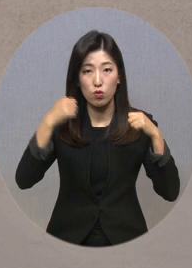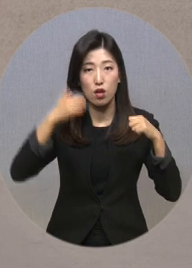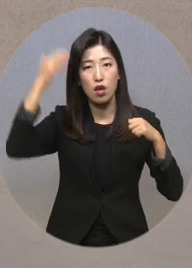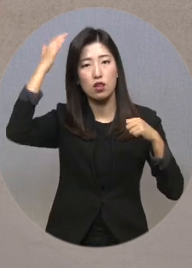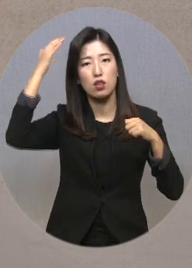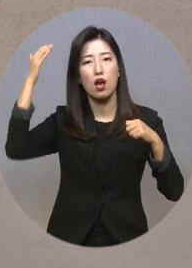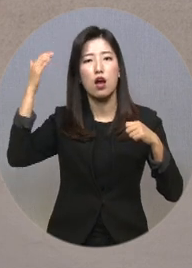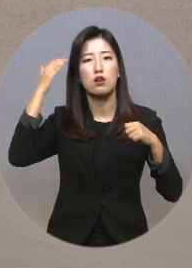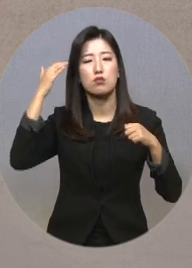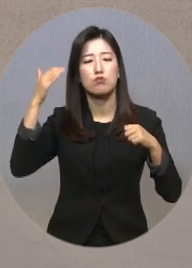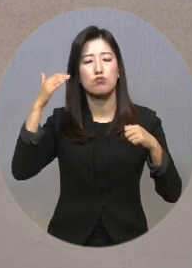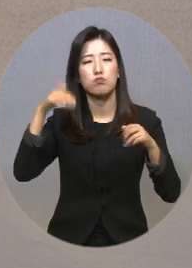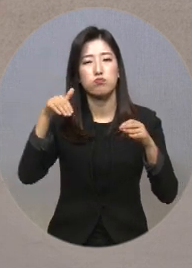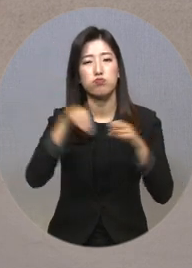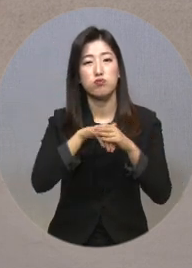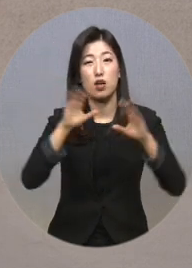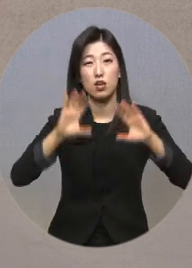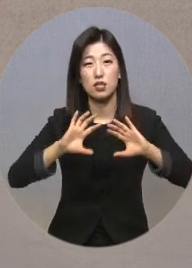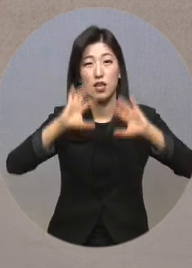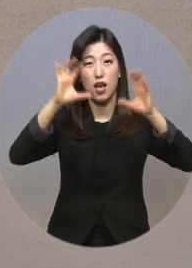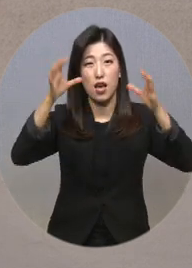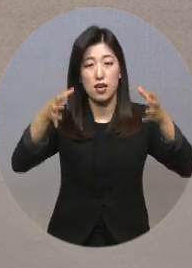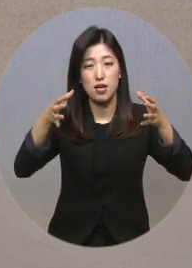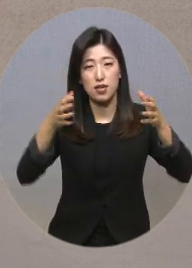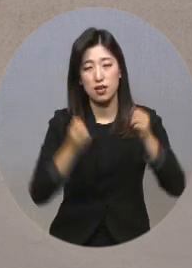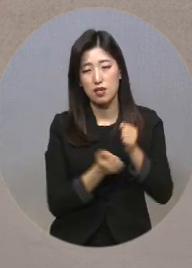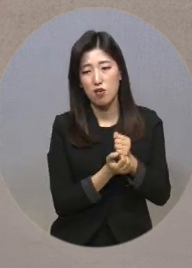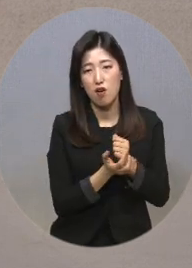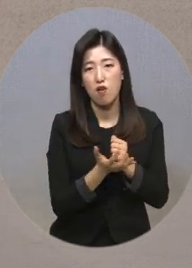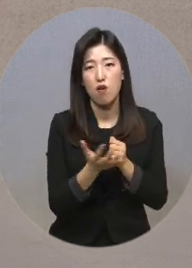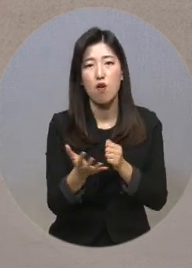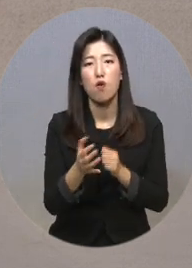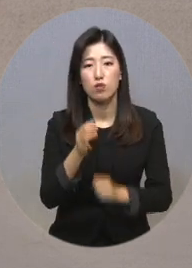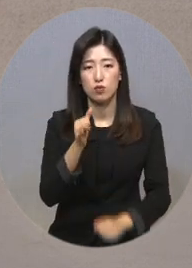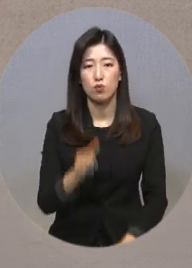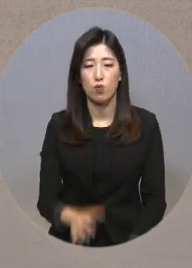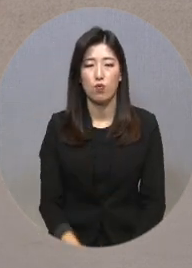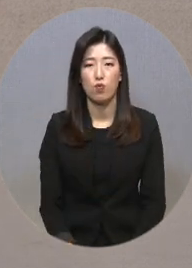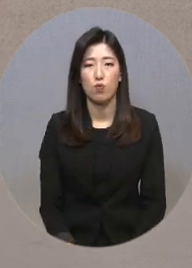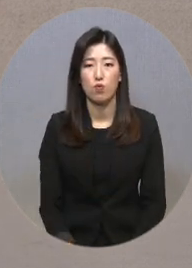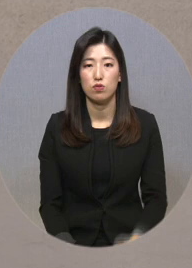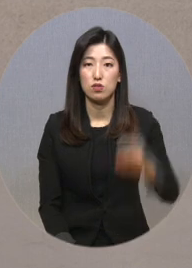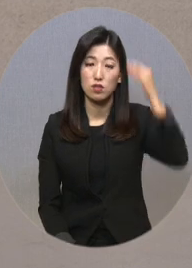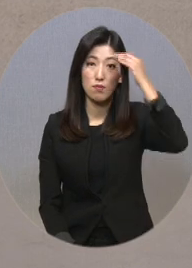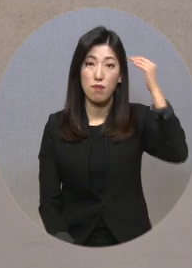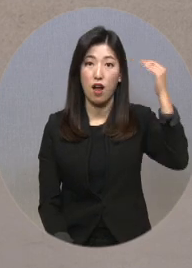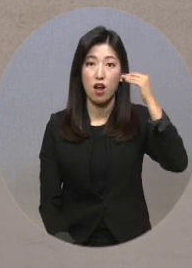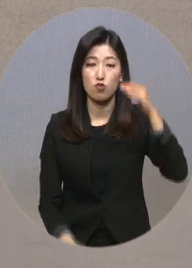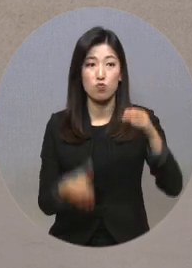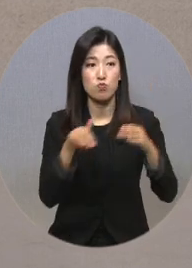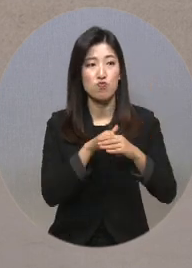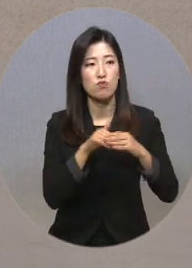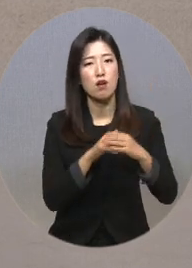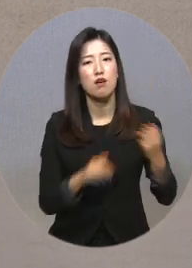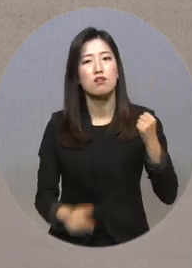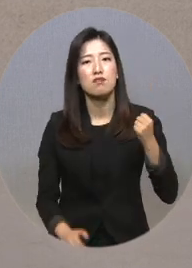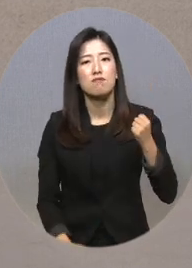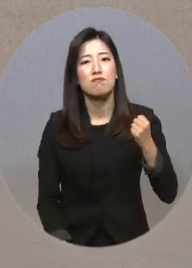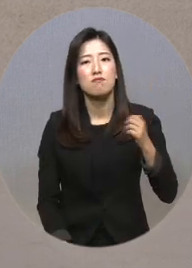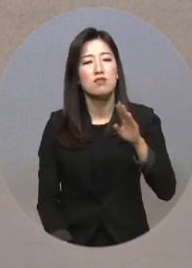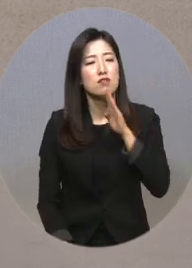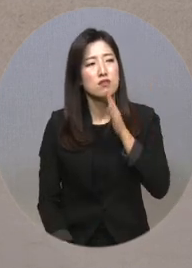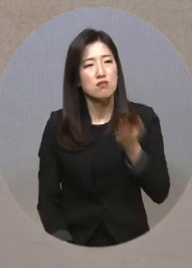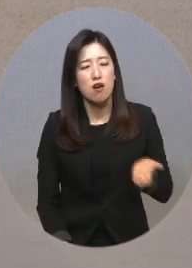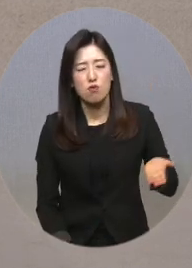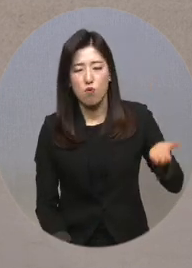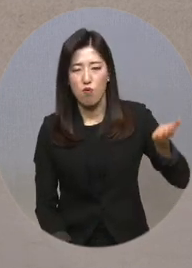정수로 표현되는데 한국 브랜드 가치가 대단히 상향되지 않았나 저는 그렇게 보고 있습니다.